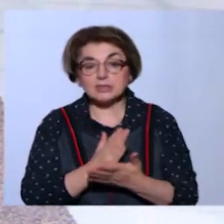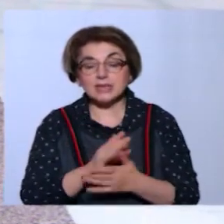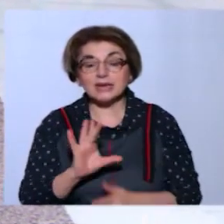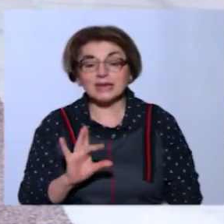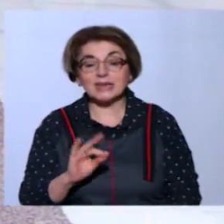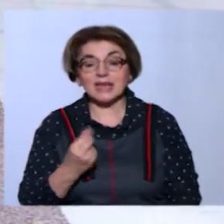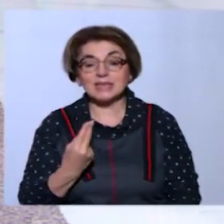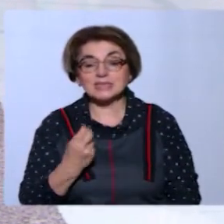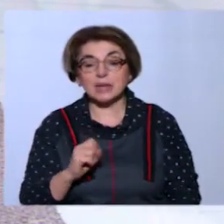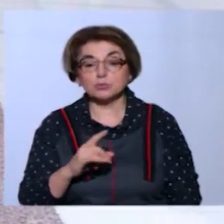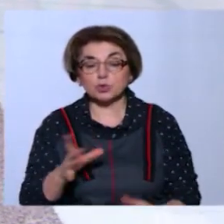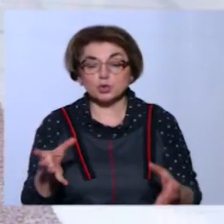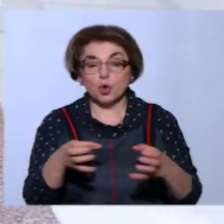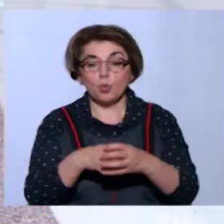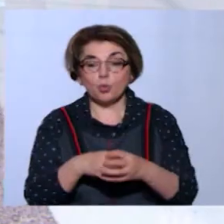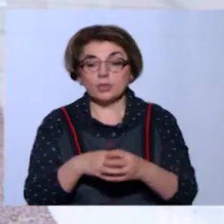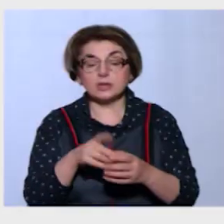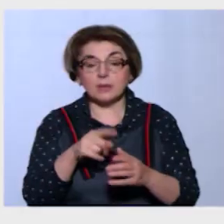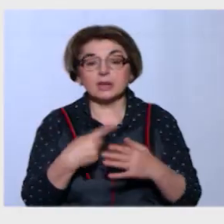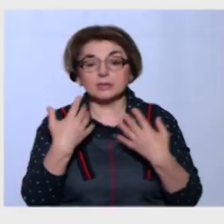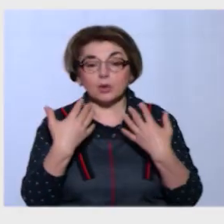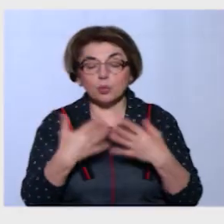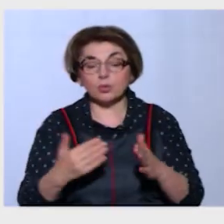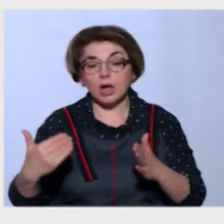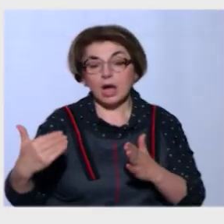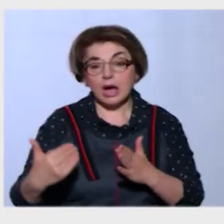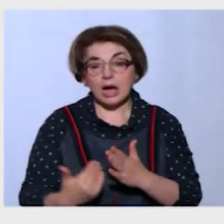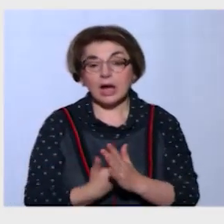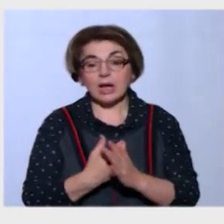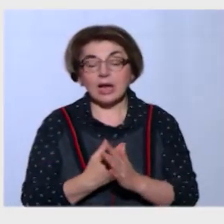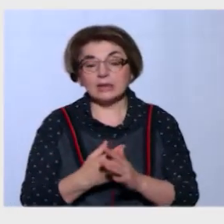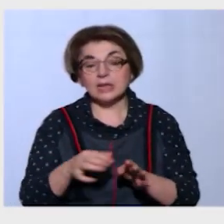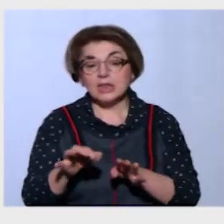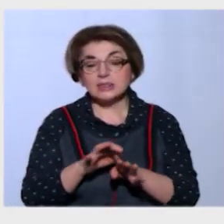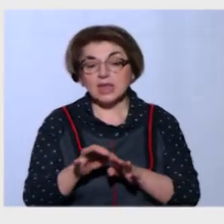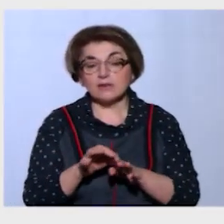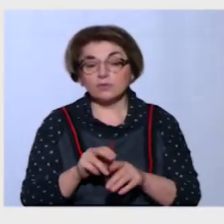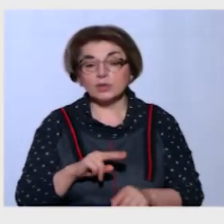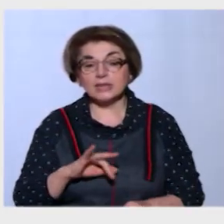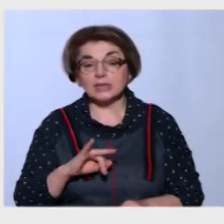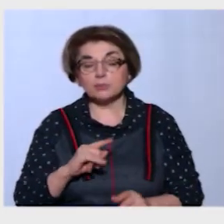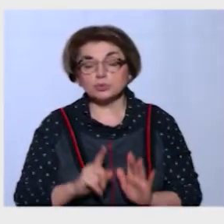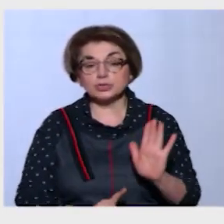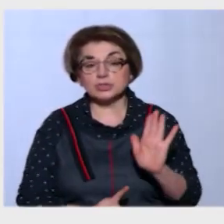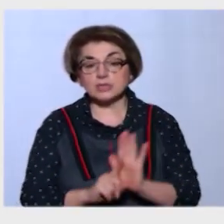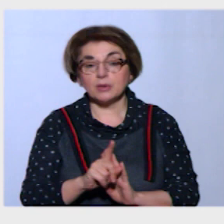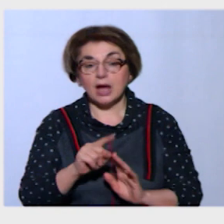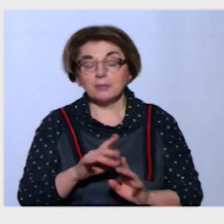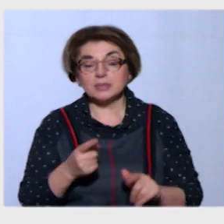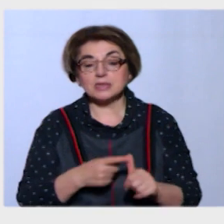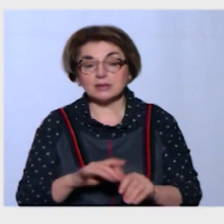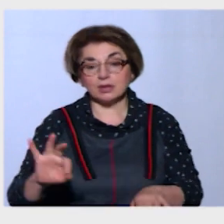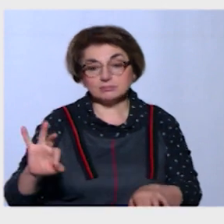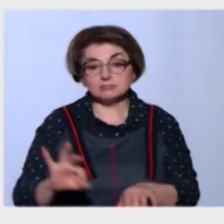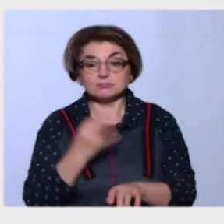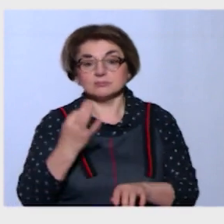რეცეპტორს. და აი აქედან უკვე ახალი ნერვული იმპულსი წარმოიშობა, ამ პროცესს აგზნება ქვია.